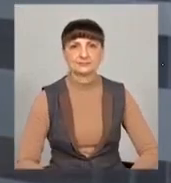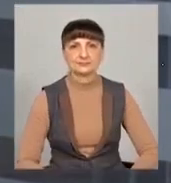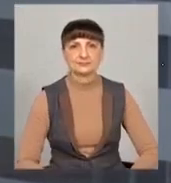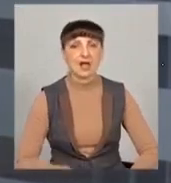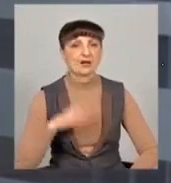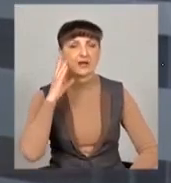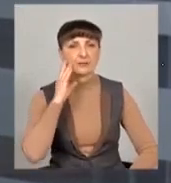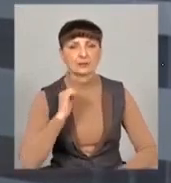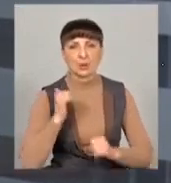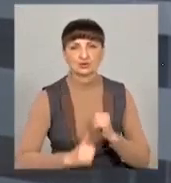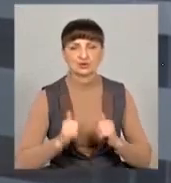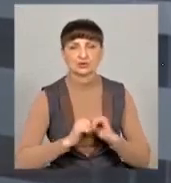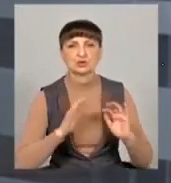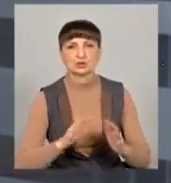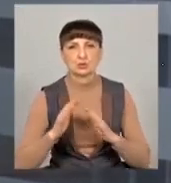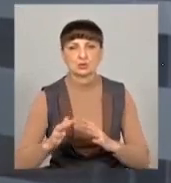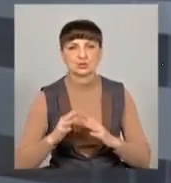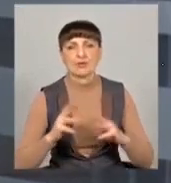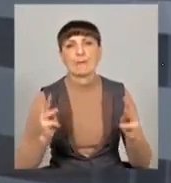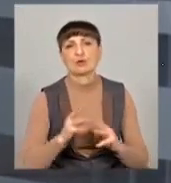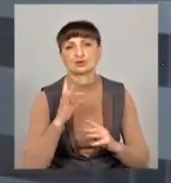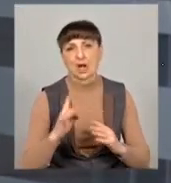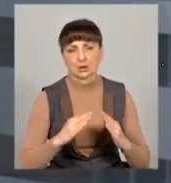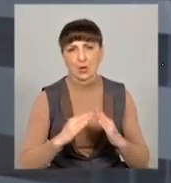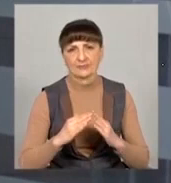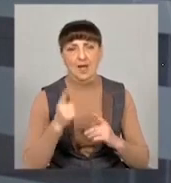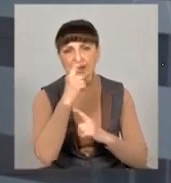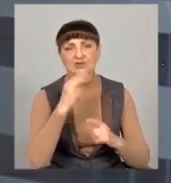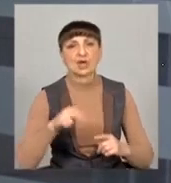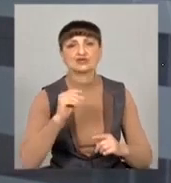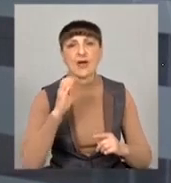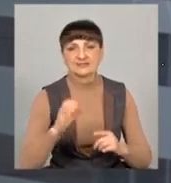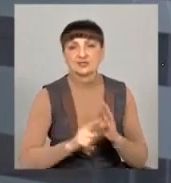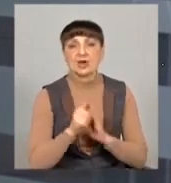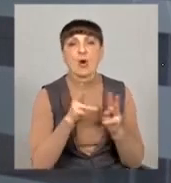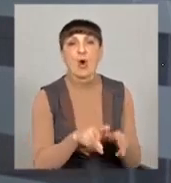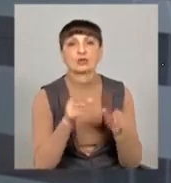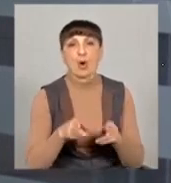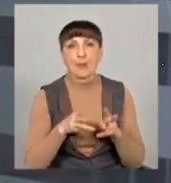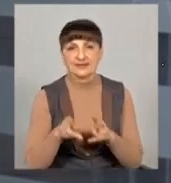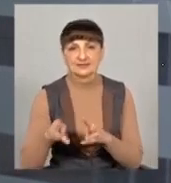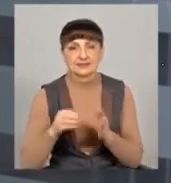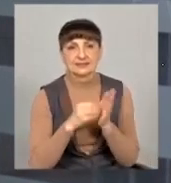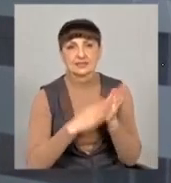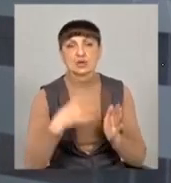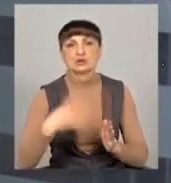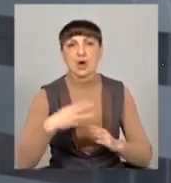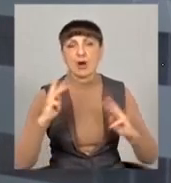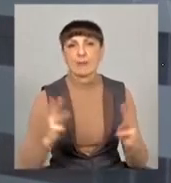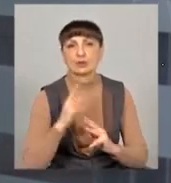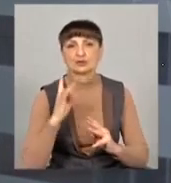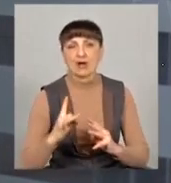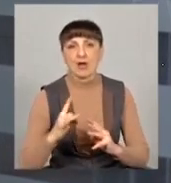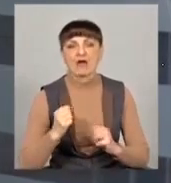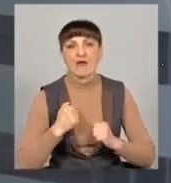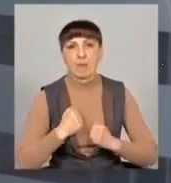выматы участились случаи бытовых пожаров по данным дч сначала отопительного периода зарегистрировано 40 и возгораний в